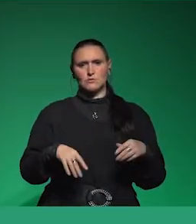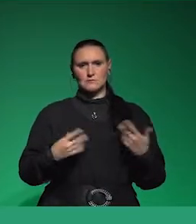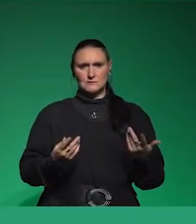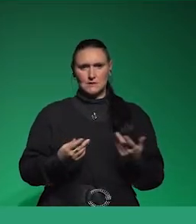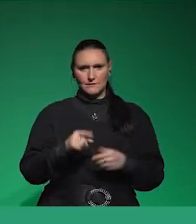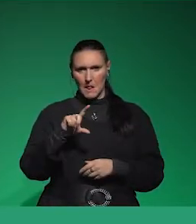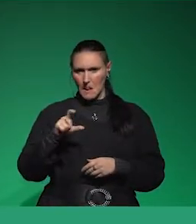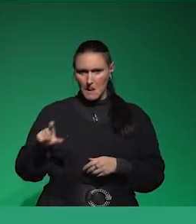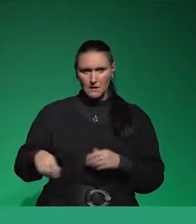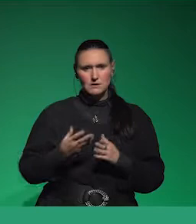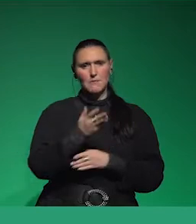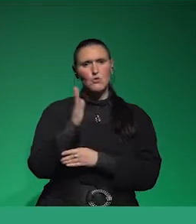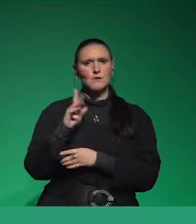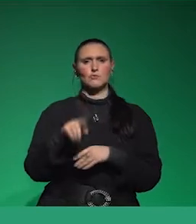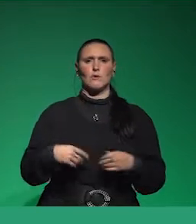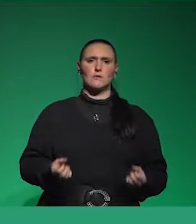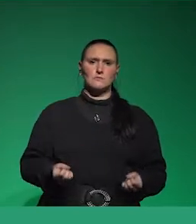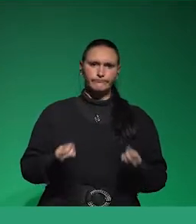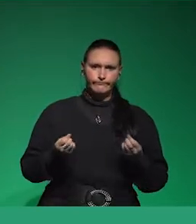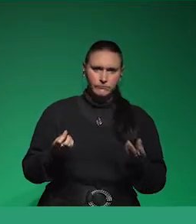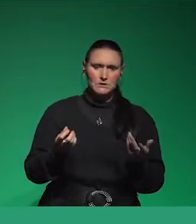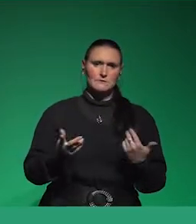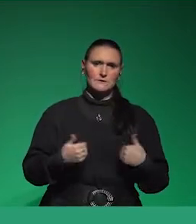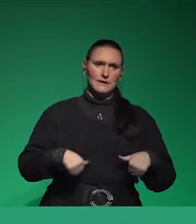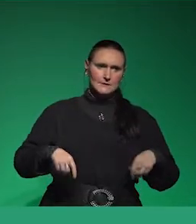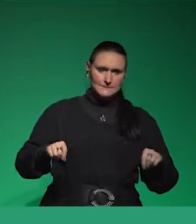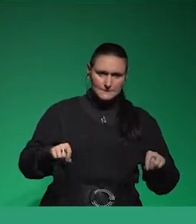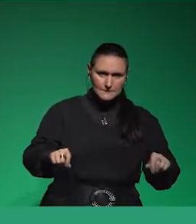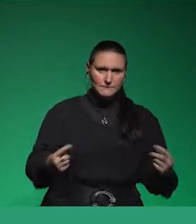Baumsetzlinge zu produzieren,